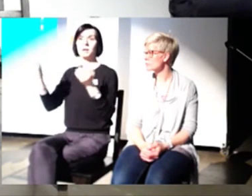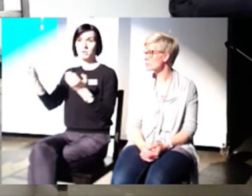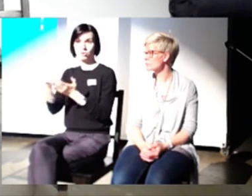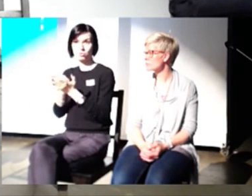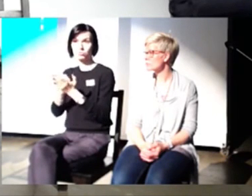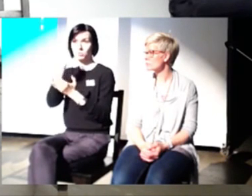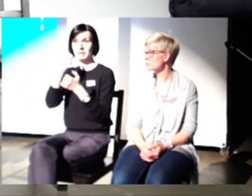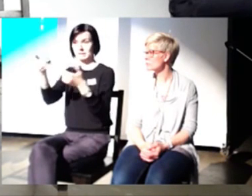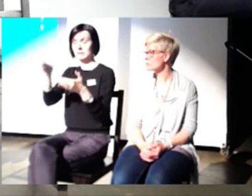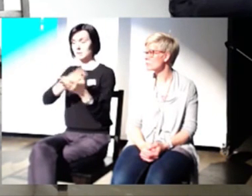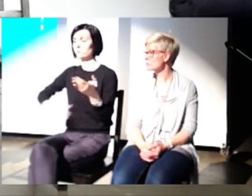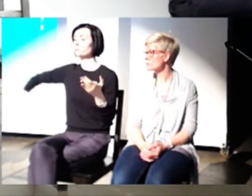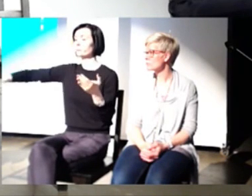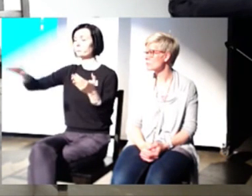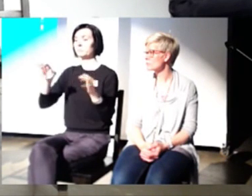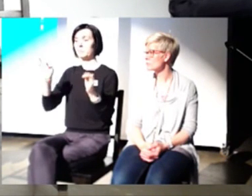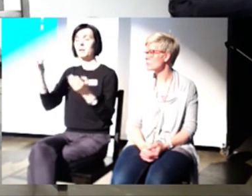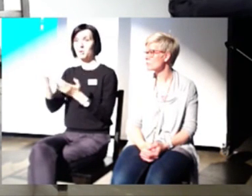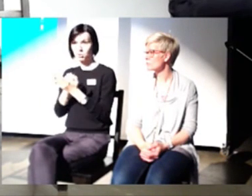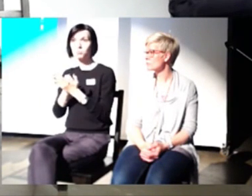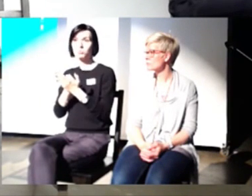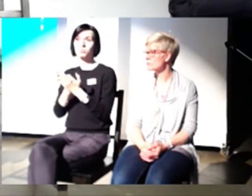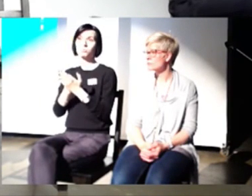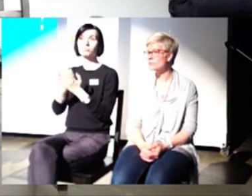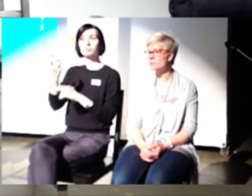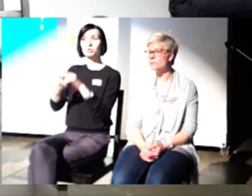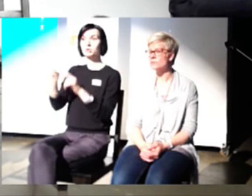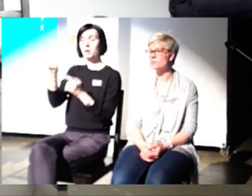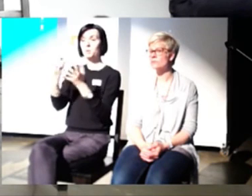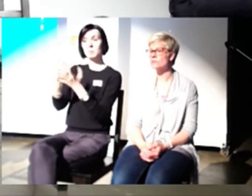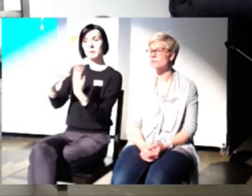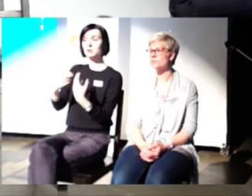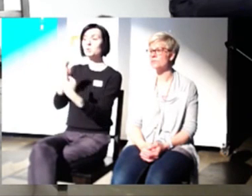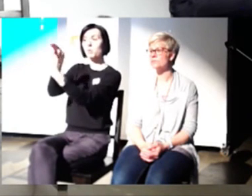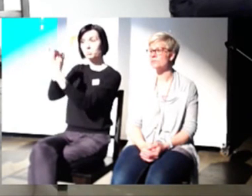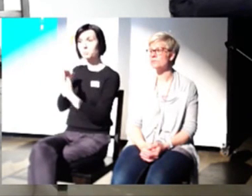residenssin ympärillä, jotka voi olla sellaisia toimivia paikkakunnallisesti.